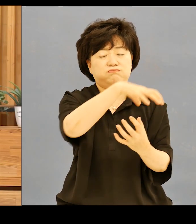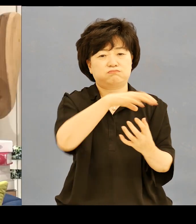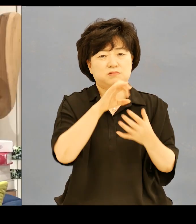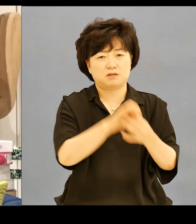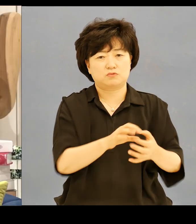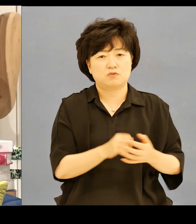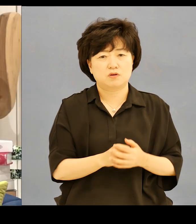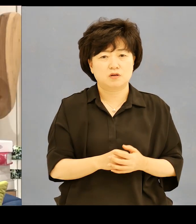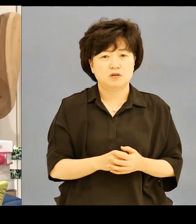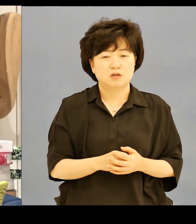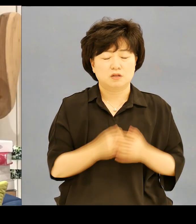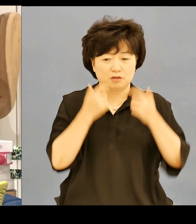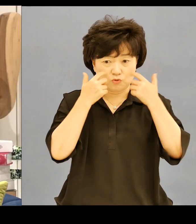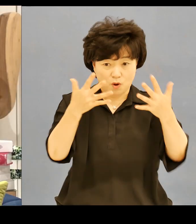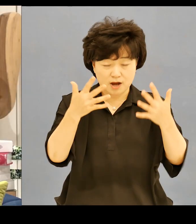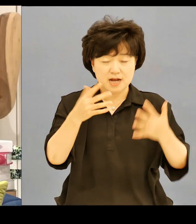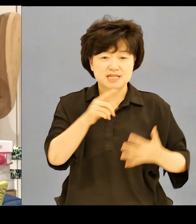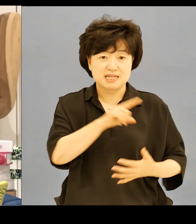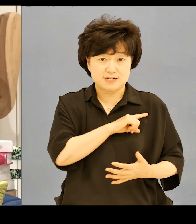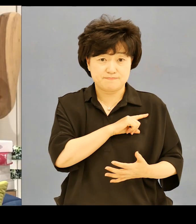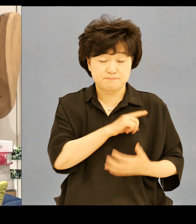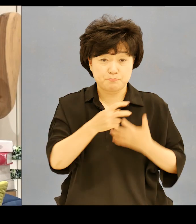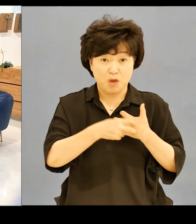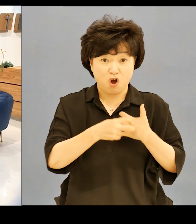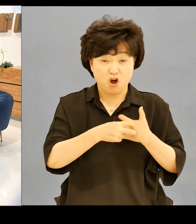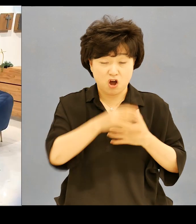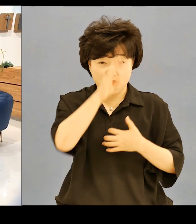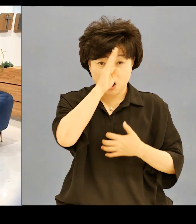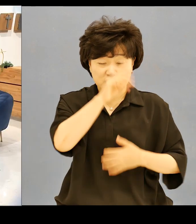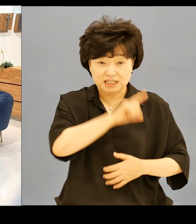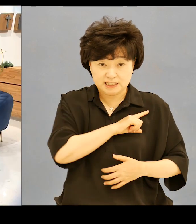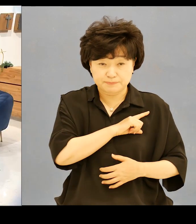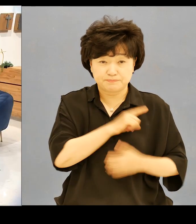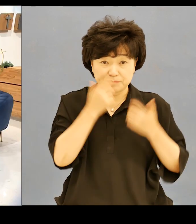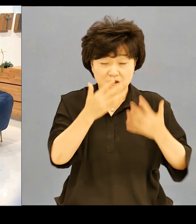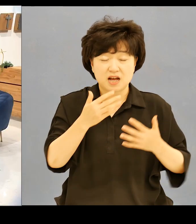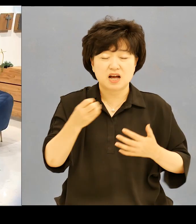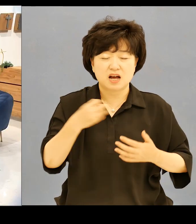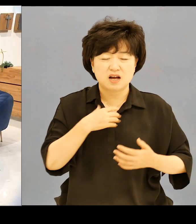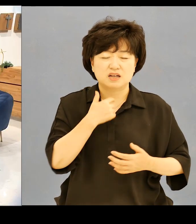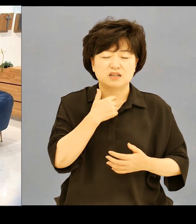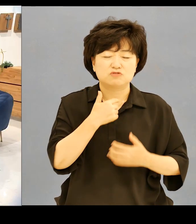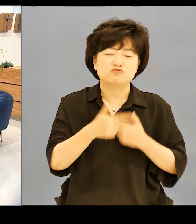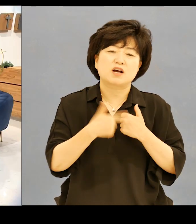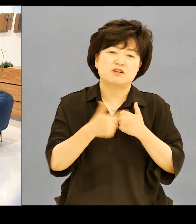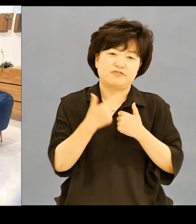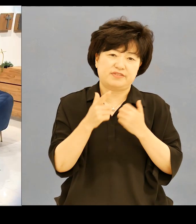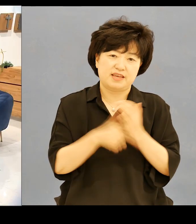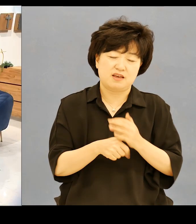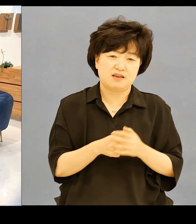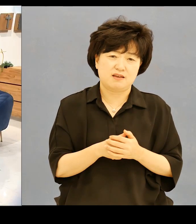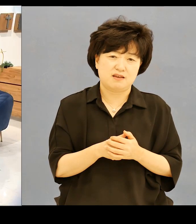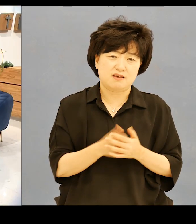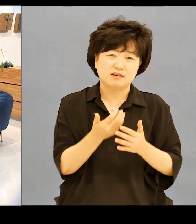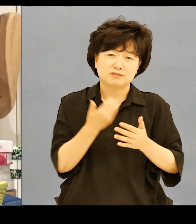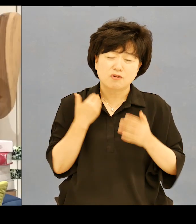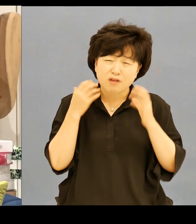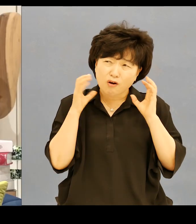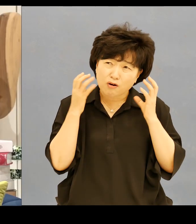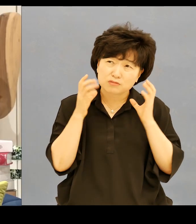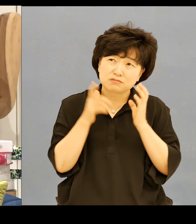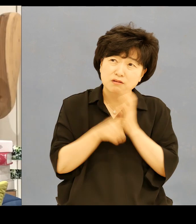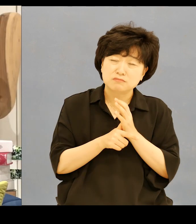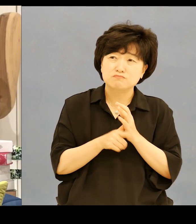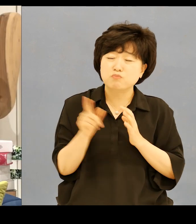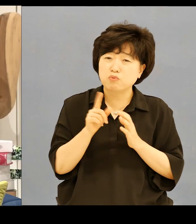네, 그죠? 6학년 때. 6학년 때. 네. 그렇죠. 그러면 그 5살 때부터 6학년 될 때까지는 병 이름조차도 모른 채. 네, 어느